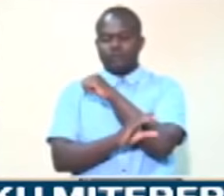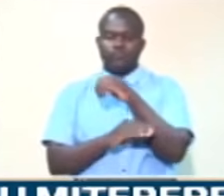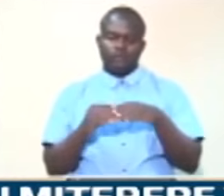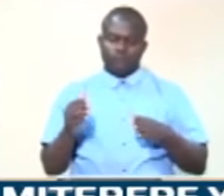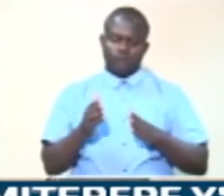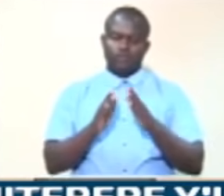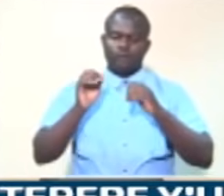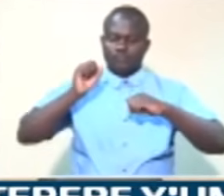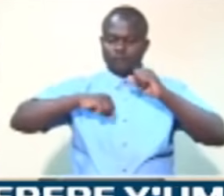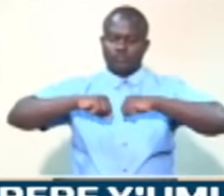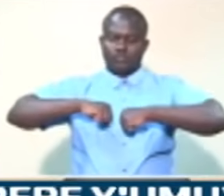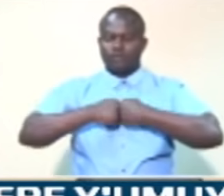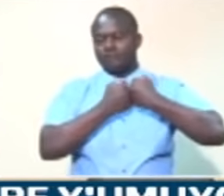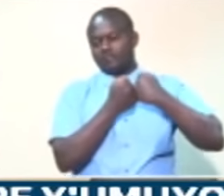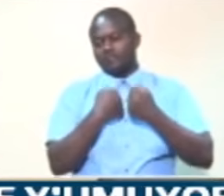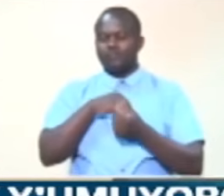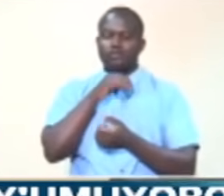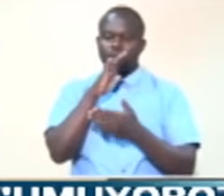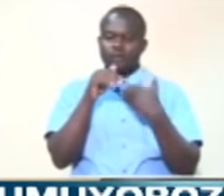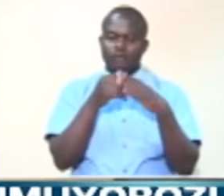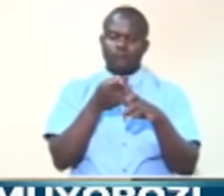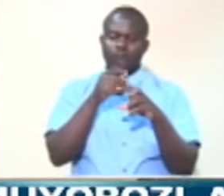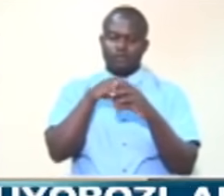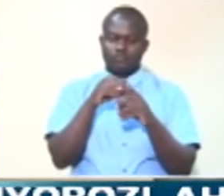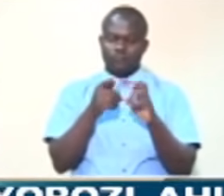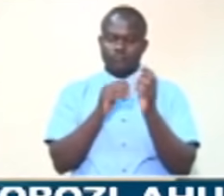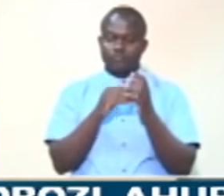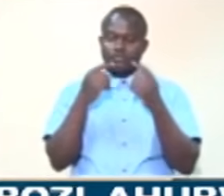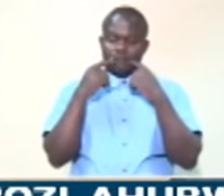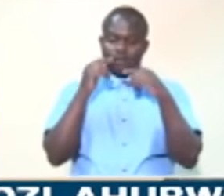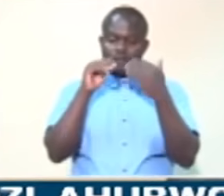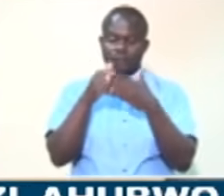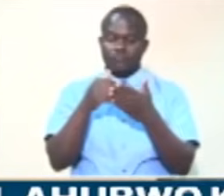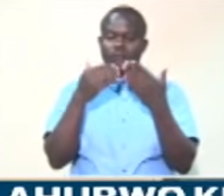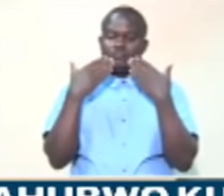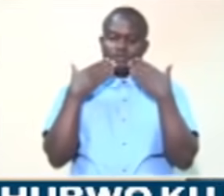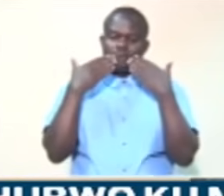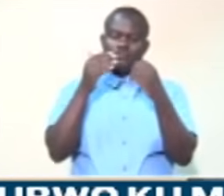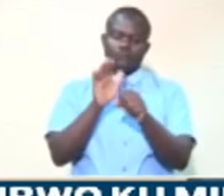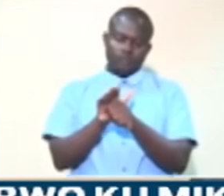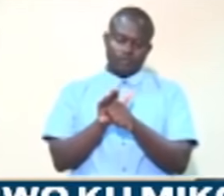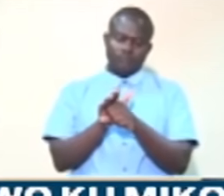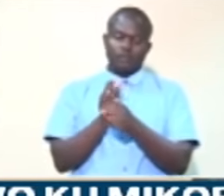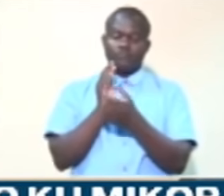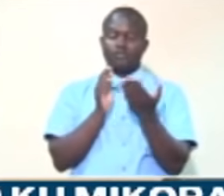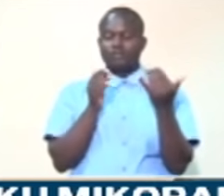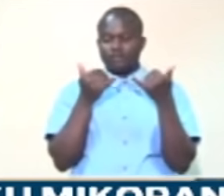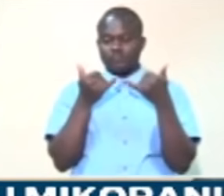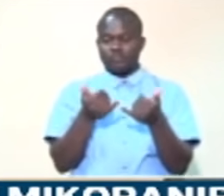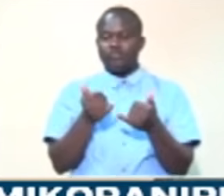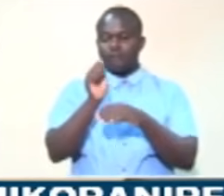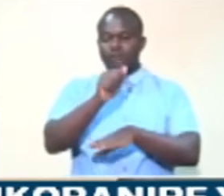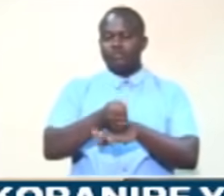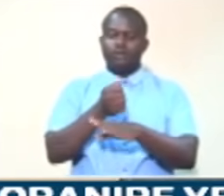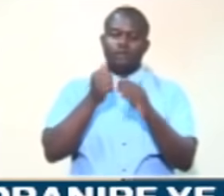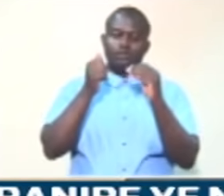inzira y'ipigana rikomeye. Twategereza ibizavamo. Ariko navuga ko u Rwanda rwashimirwa byimazeyo kuba rwaragiye ku